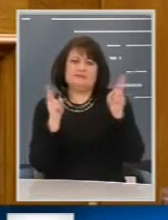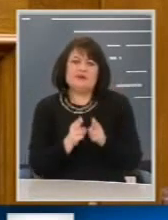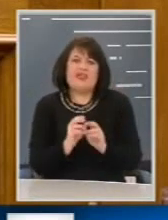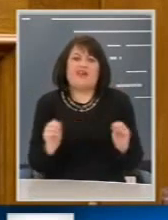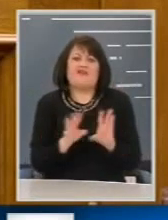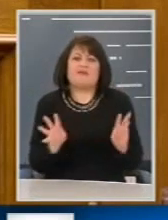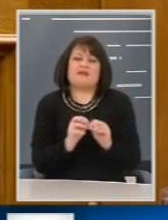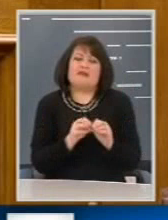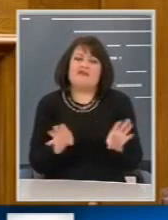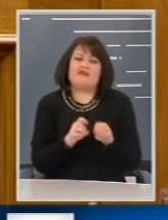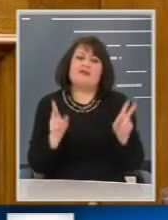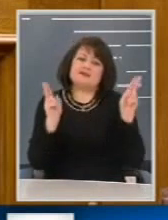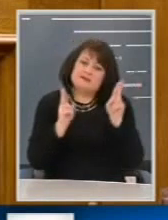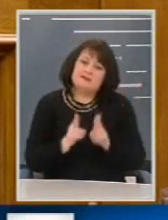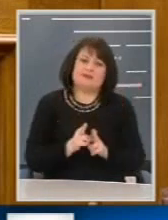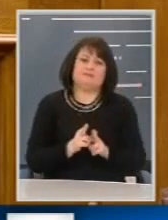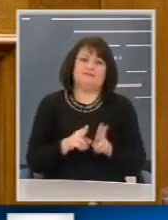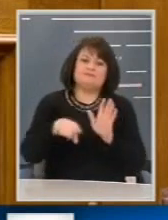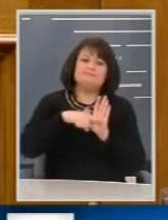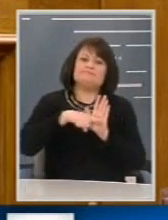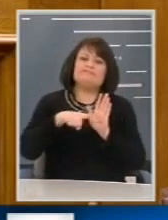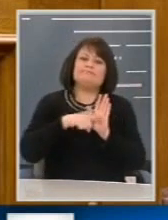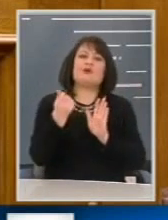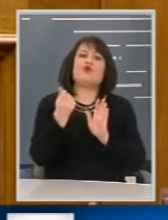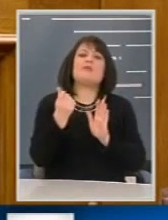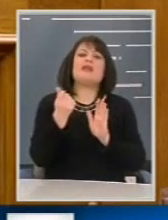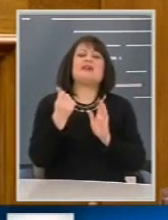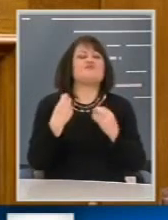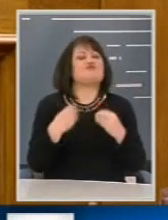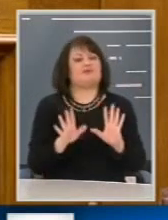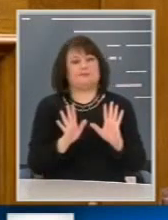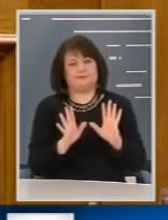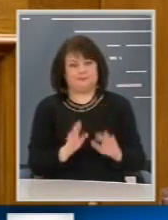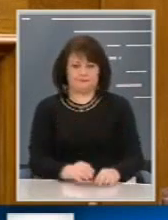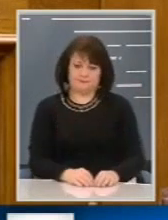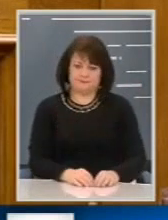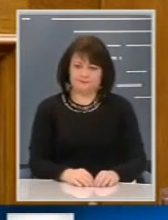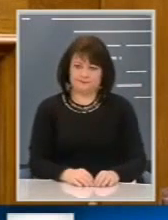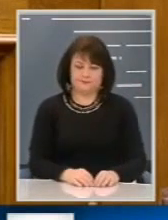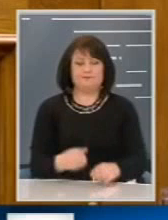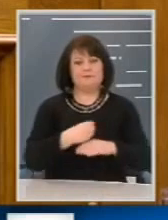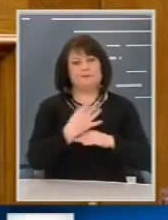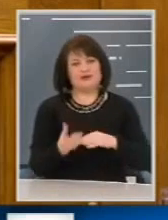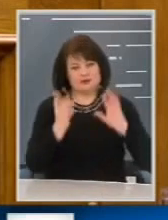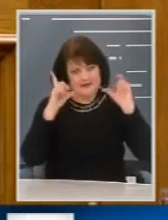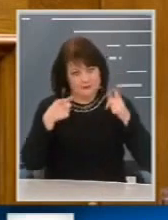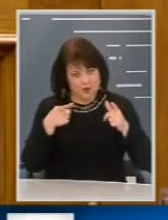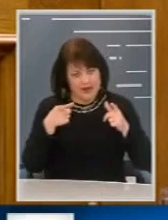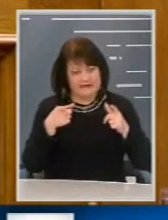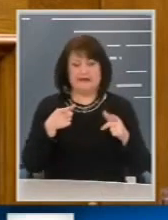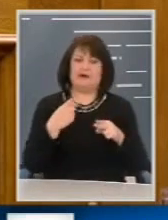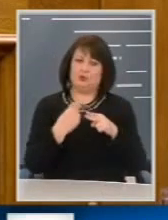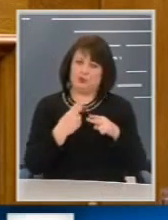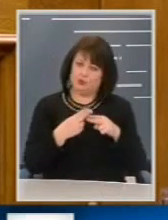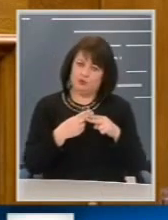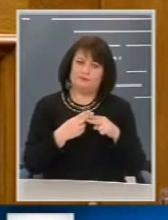διαφημιστικού τζίρου σε συνεχόμενα αρνητική οικονομική θέση. Τόσο τα δύο κόμματα της διαπλοκής όσο και τα μεγάλα,